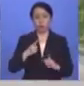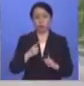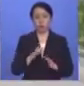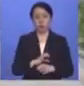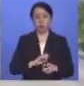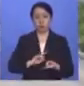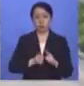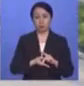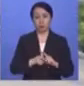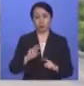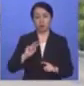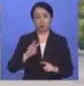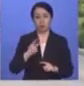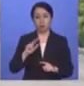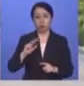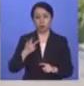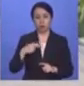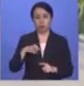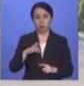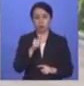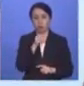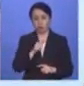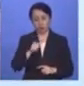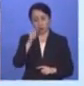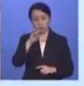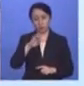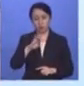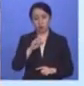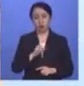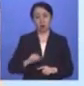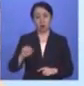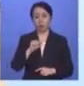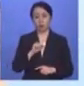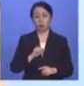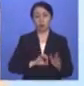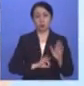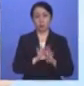декады с переходом во вторую и третью декаду месяца. В июле и в августе